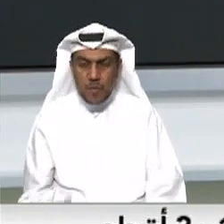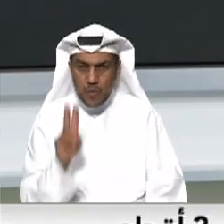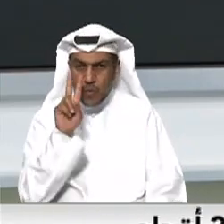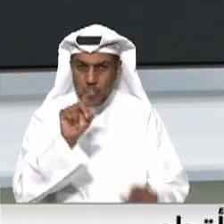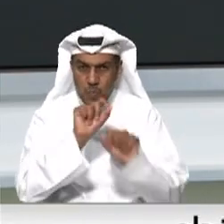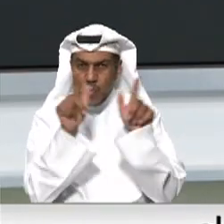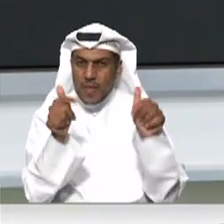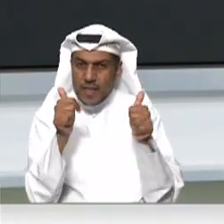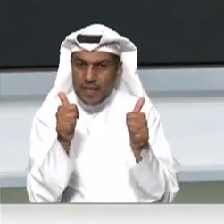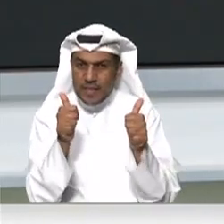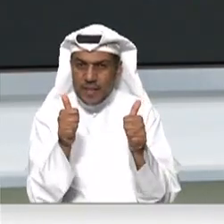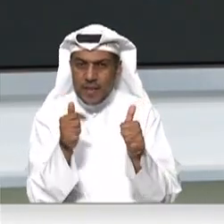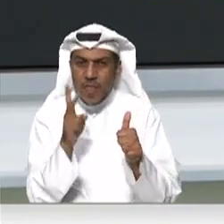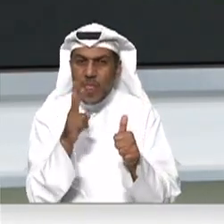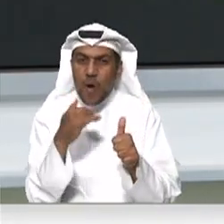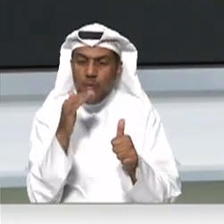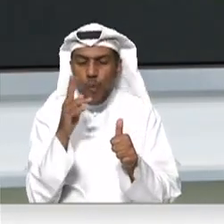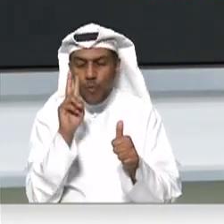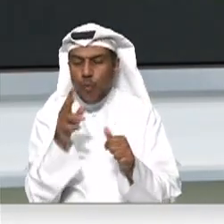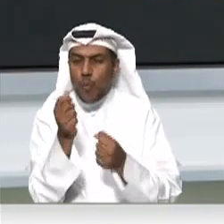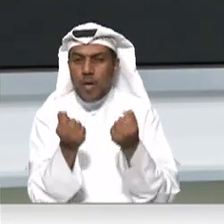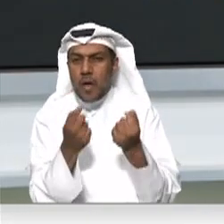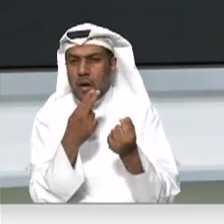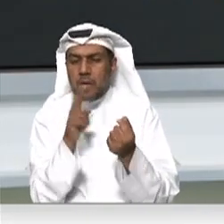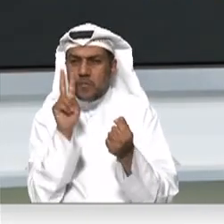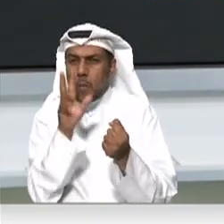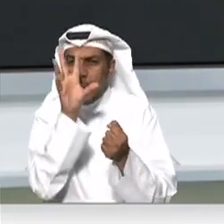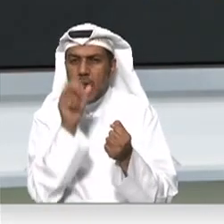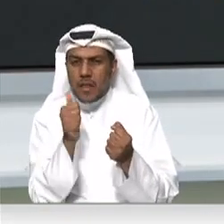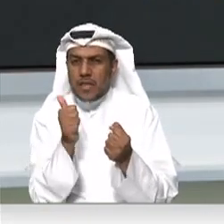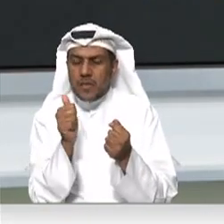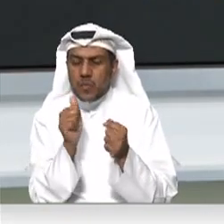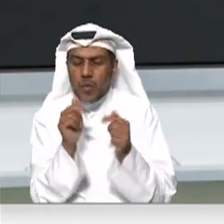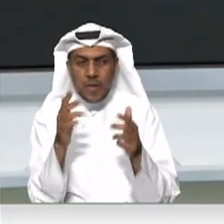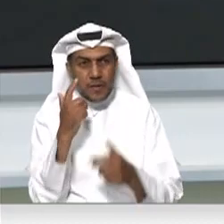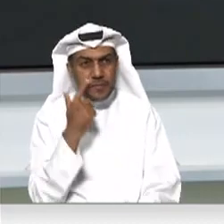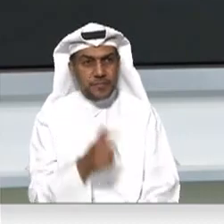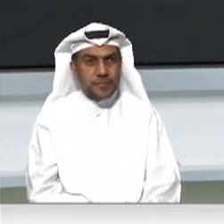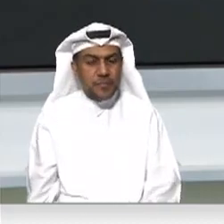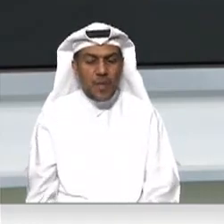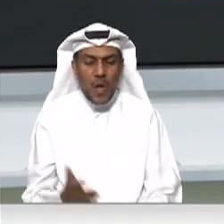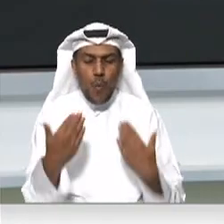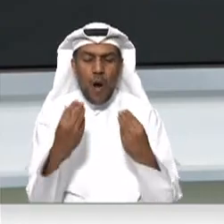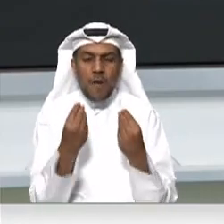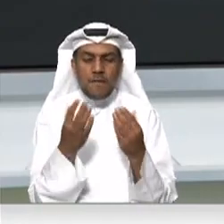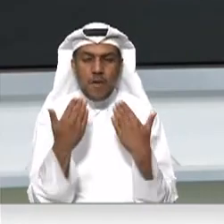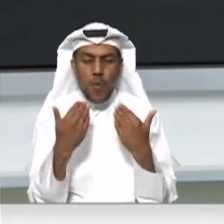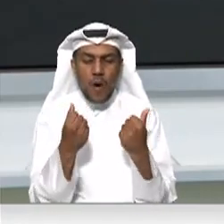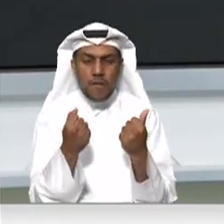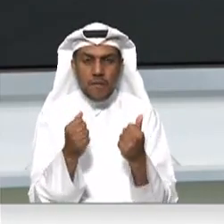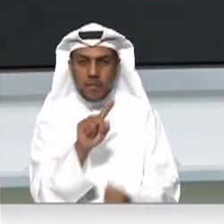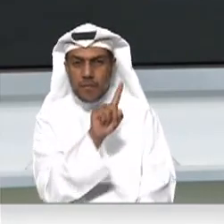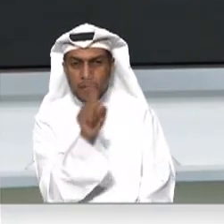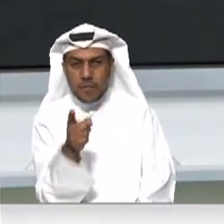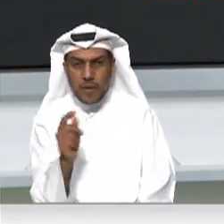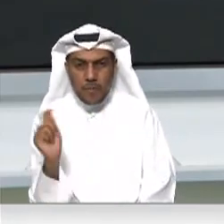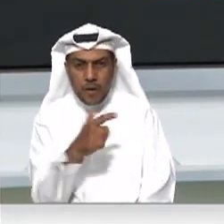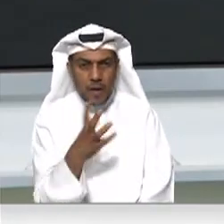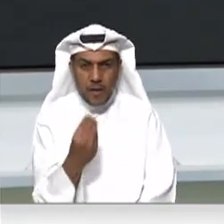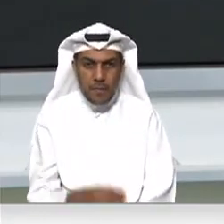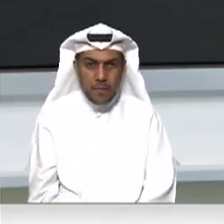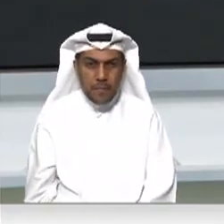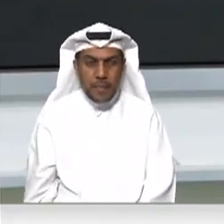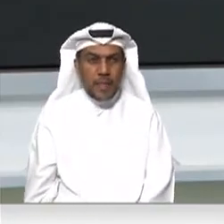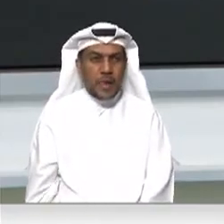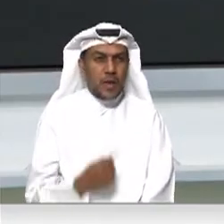اكثر من 12 كيلو متر حتى نهايه اليوم الرياح الخفيفه الى معتدله وكسرعتها تصل 28 كيلو